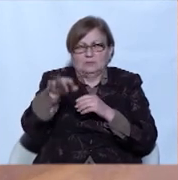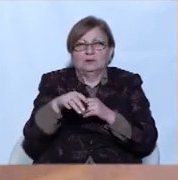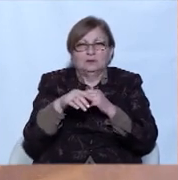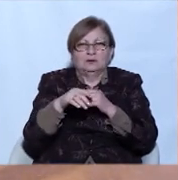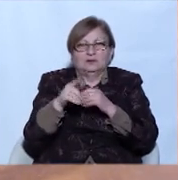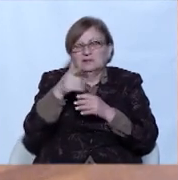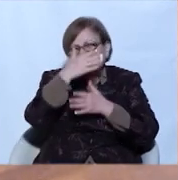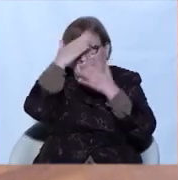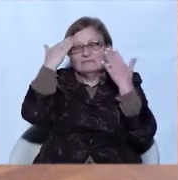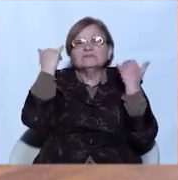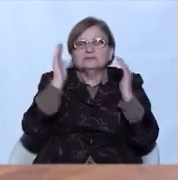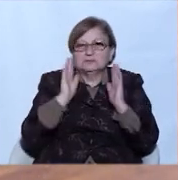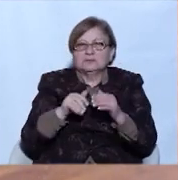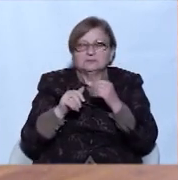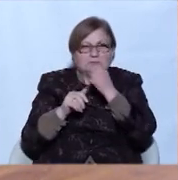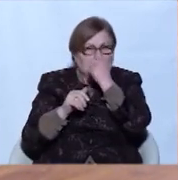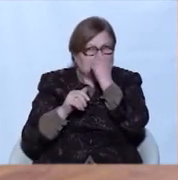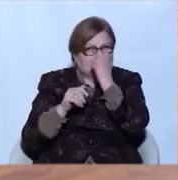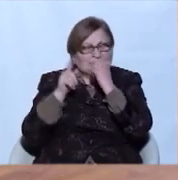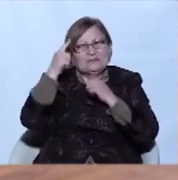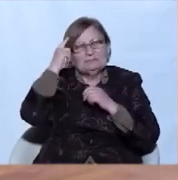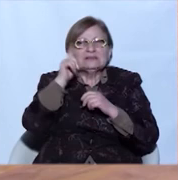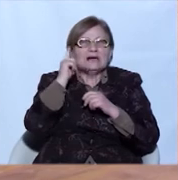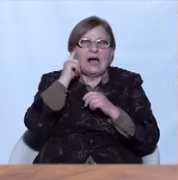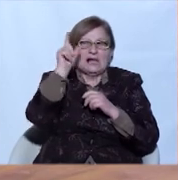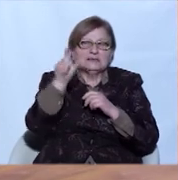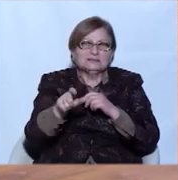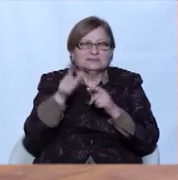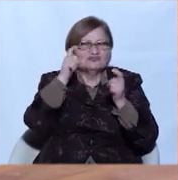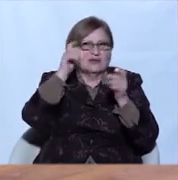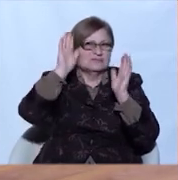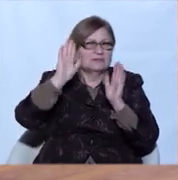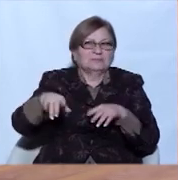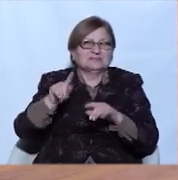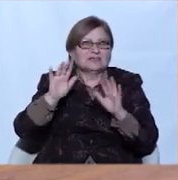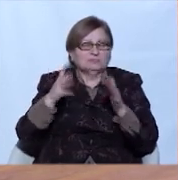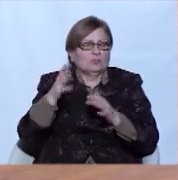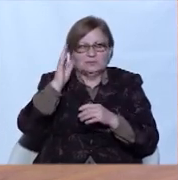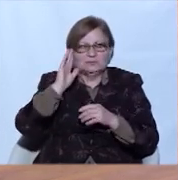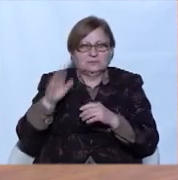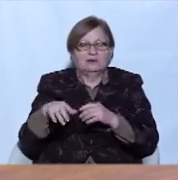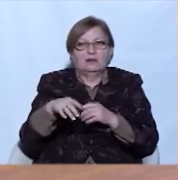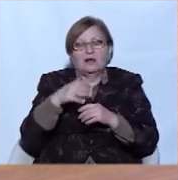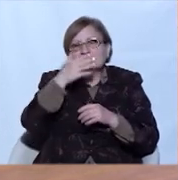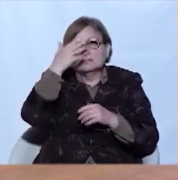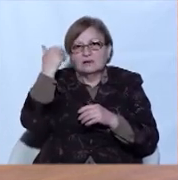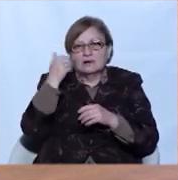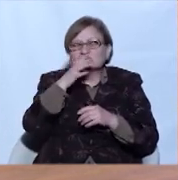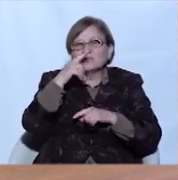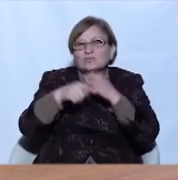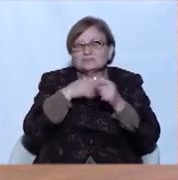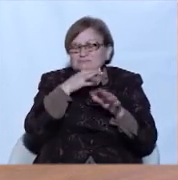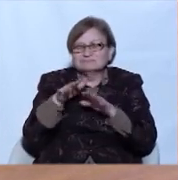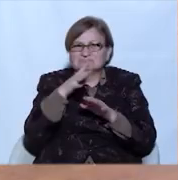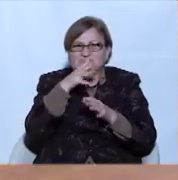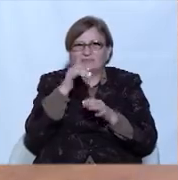დღესვე დაავიწყდა ეს წენა და გაბრაზება იფიქრა ახალგაზრდა კაცია, ჯანდაბას რაც მოხდა, მოხდა და ვერ მოიცალა იმისთვის,